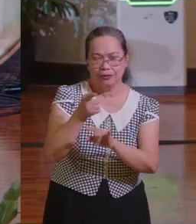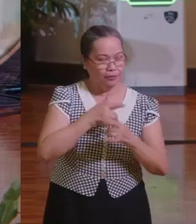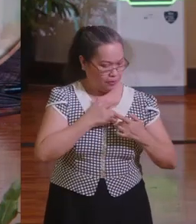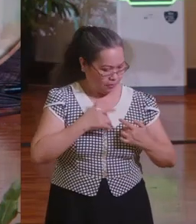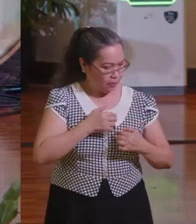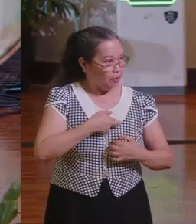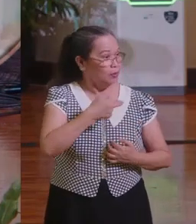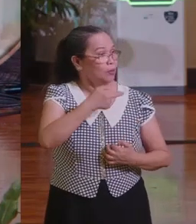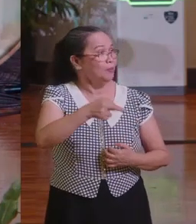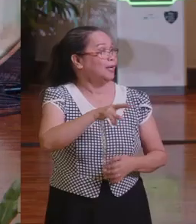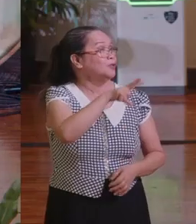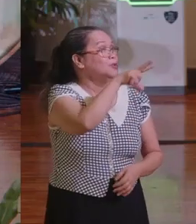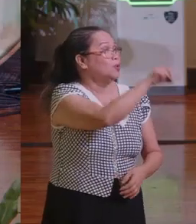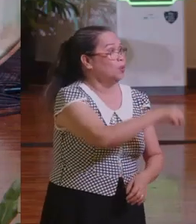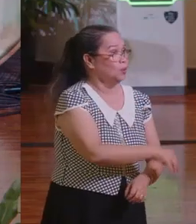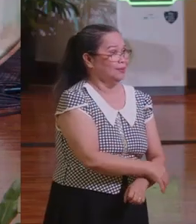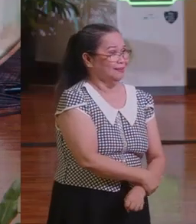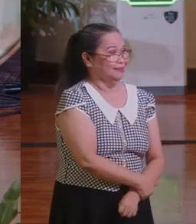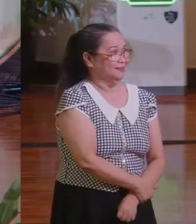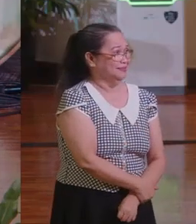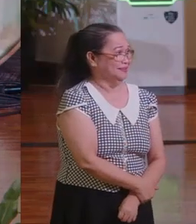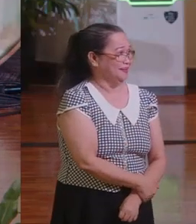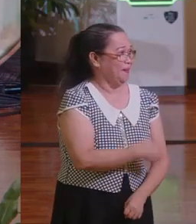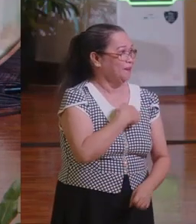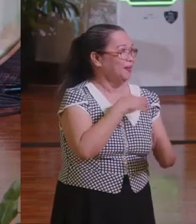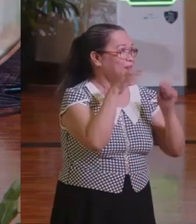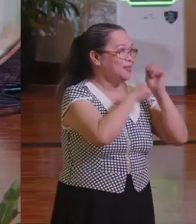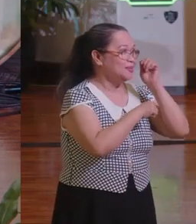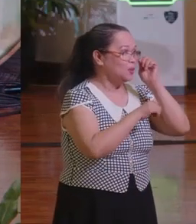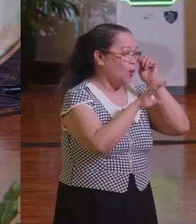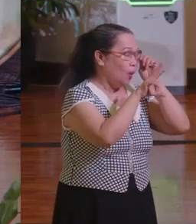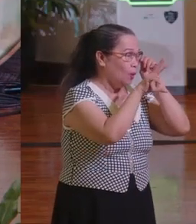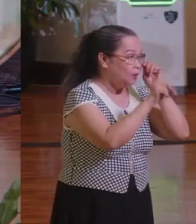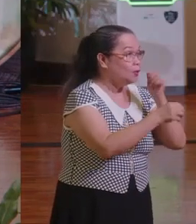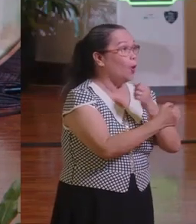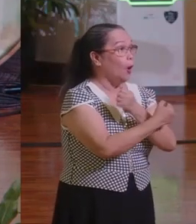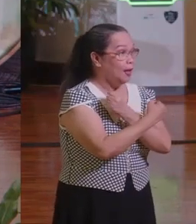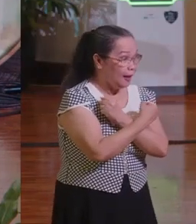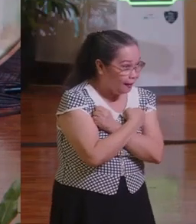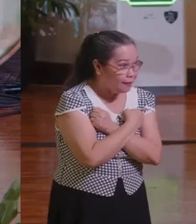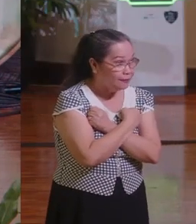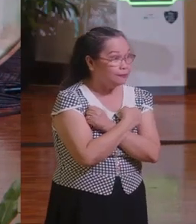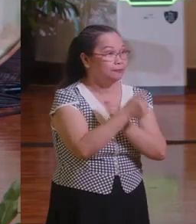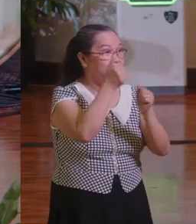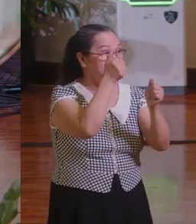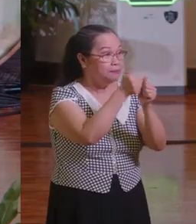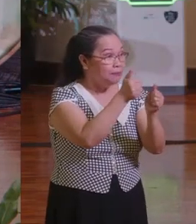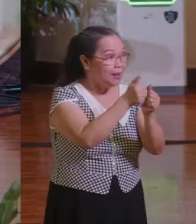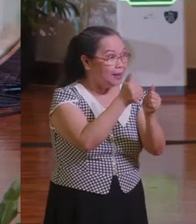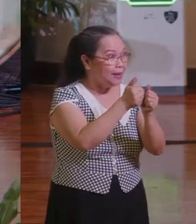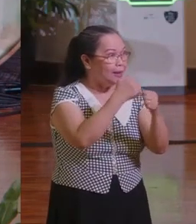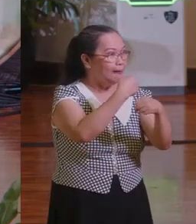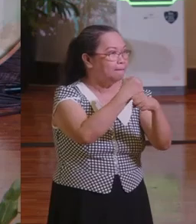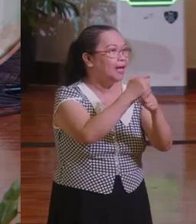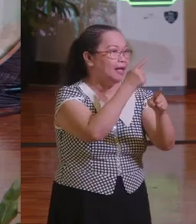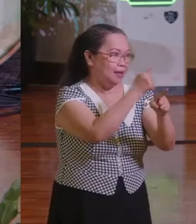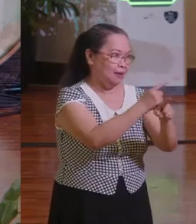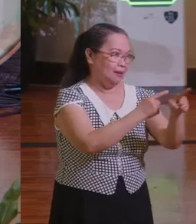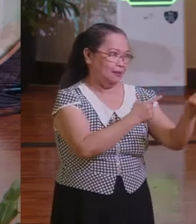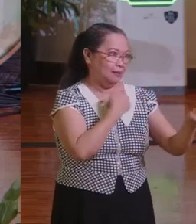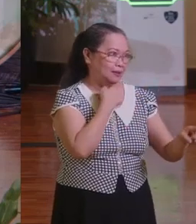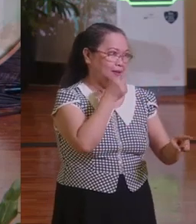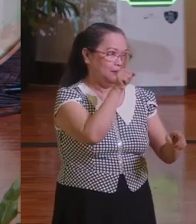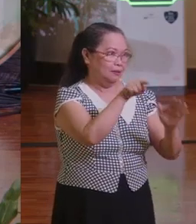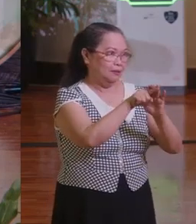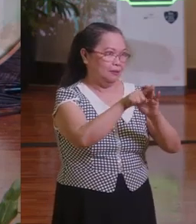No? I miss you. Di po ganon. Yung pag-ibig, yung pagmamahal na nagtutuwid kapag tayo na